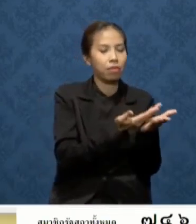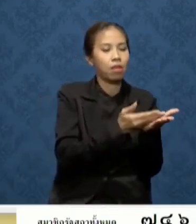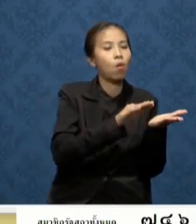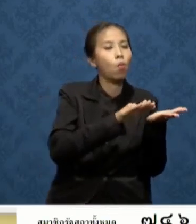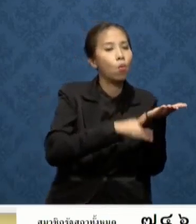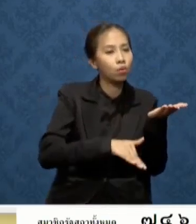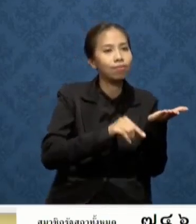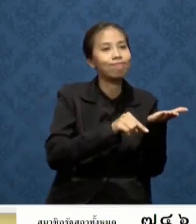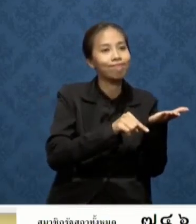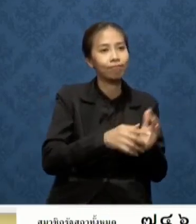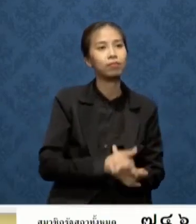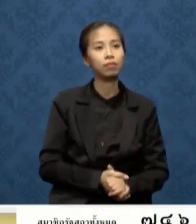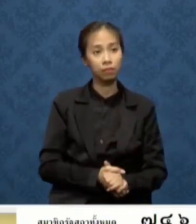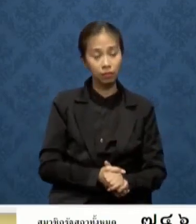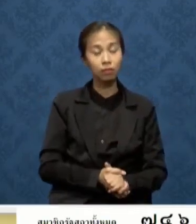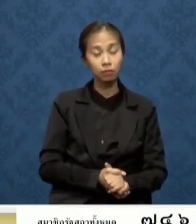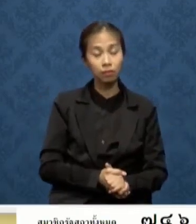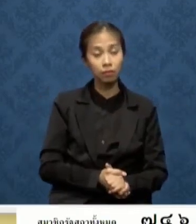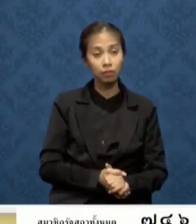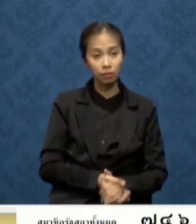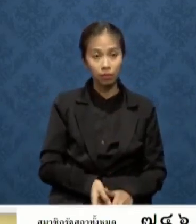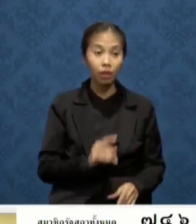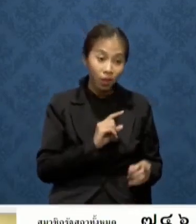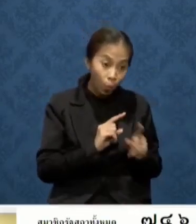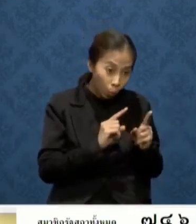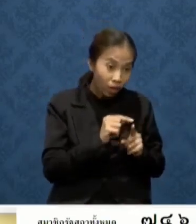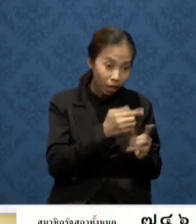าคือท่จะใช้วิธีเจราจา